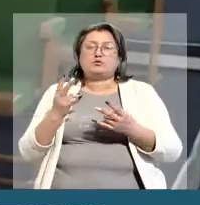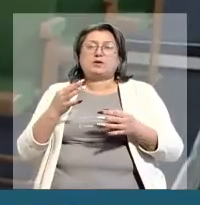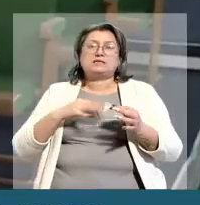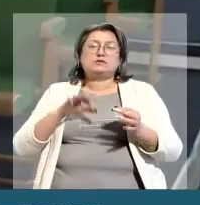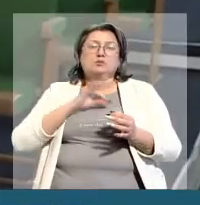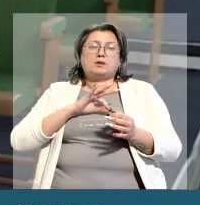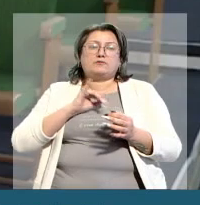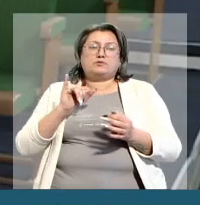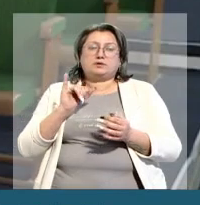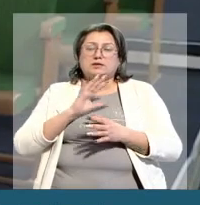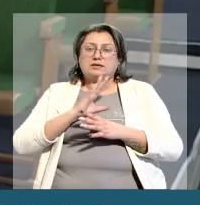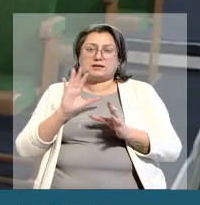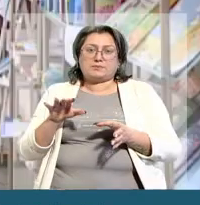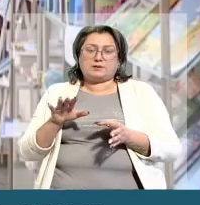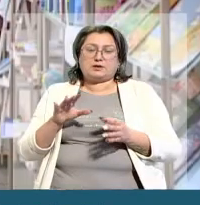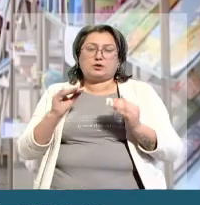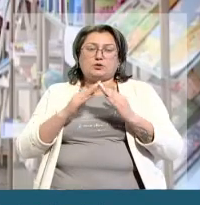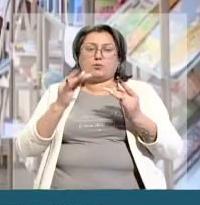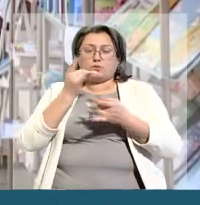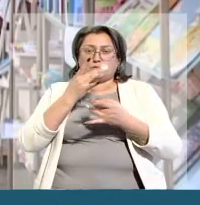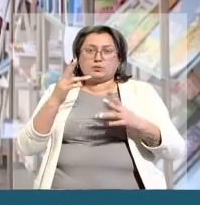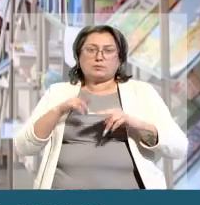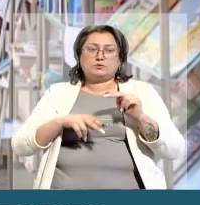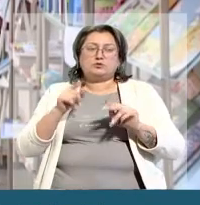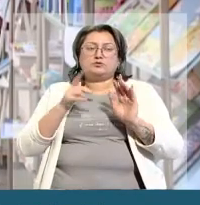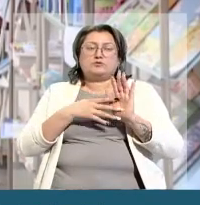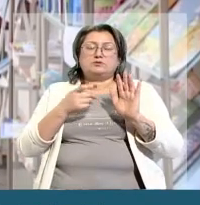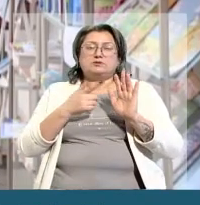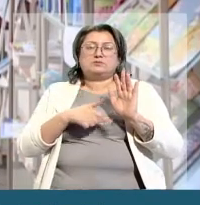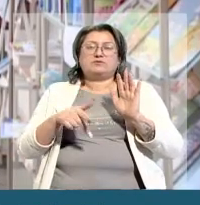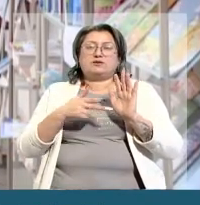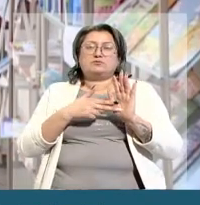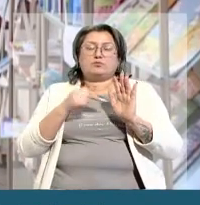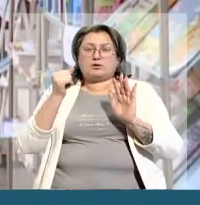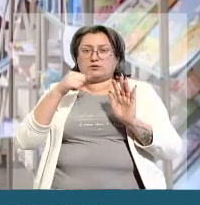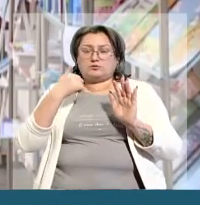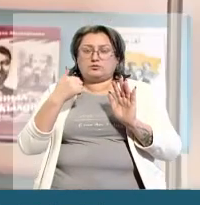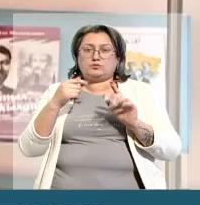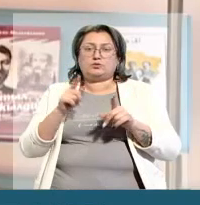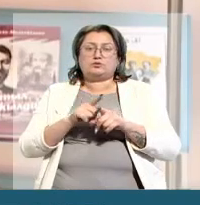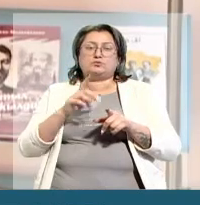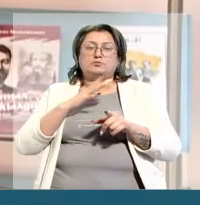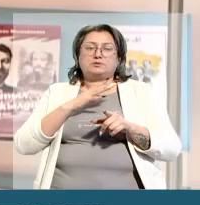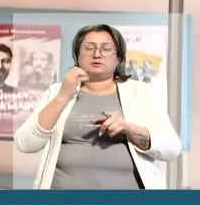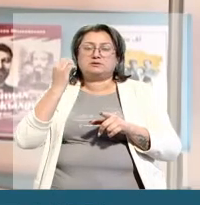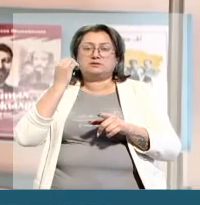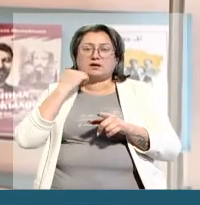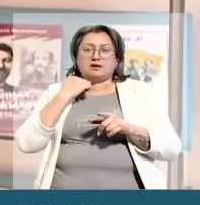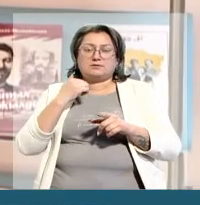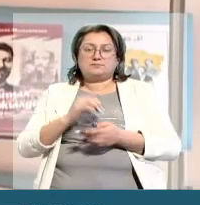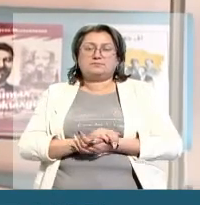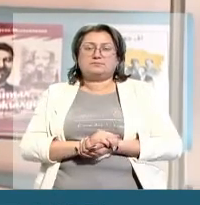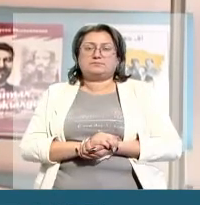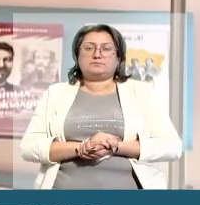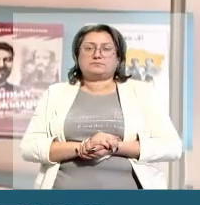мемлекеттік бағдарламасы аясында адам танымастай өзгерді. Өткен жылы мұнда күрделі жөндеу жұмыстары жүргізілді. Оған 160 миллион